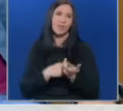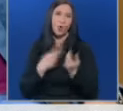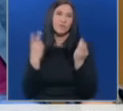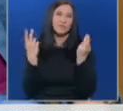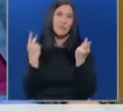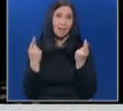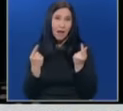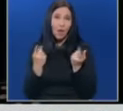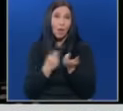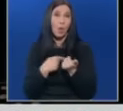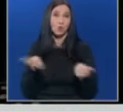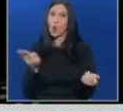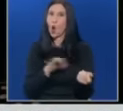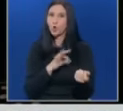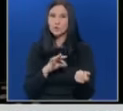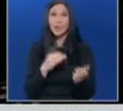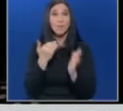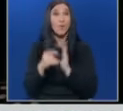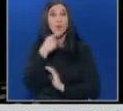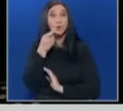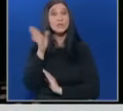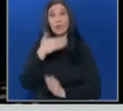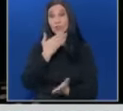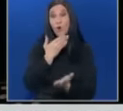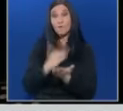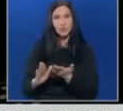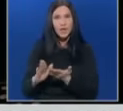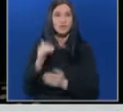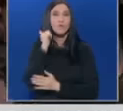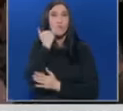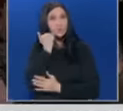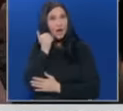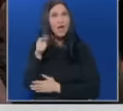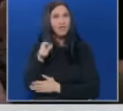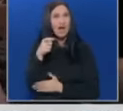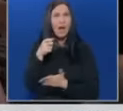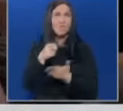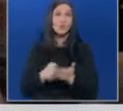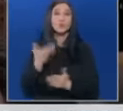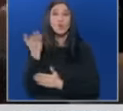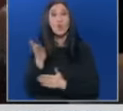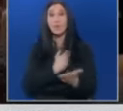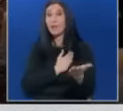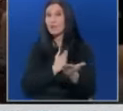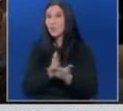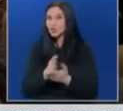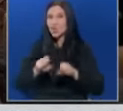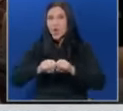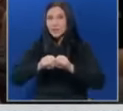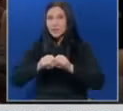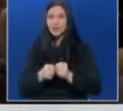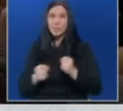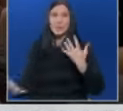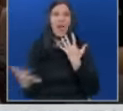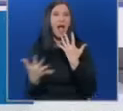спектакъл, колкото концерт. Половин година след уволнението им в Москва, това е просто техният начин да счупят